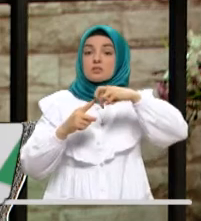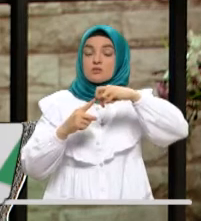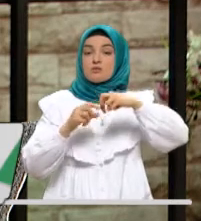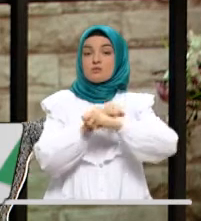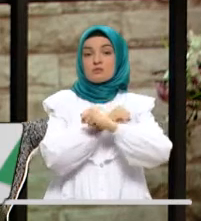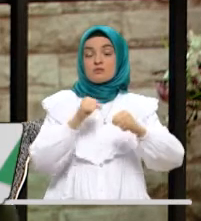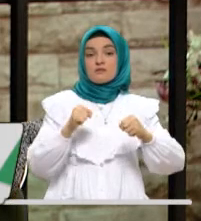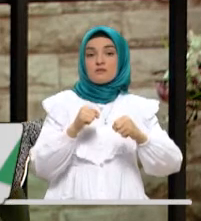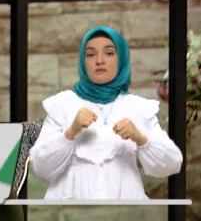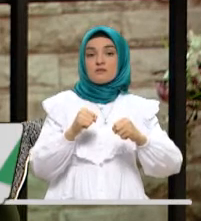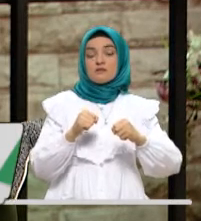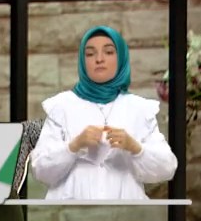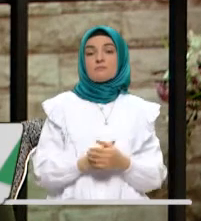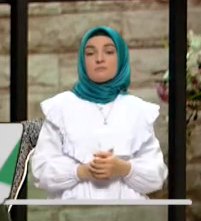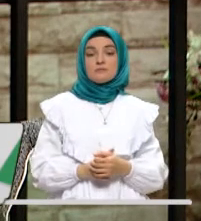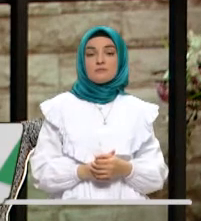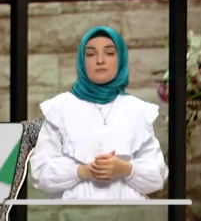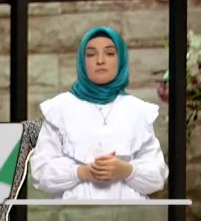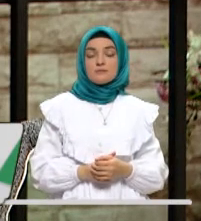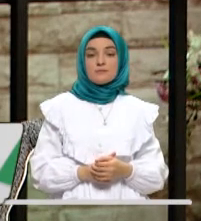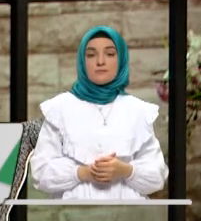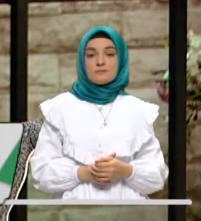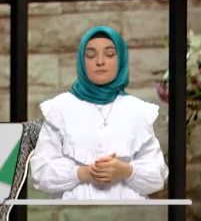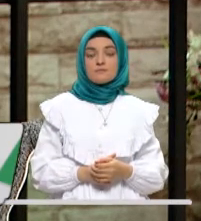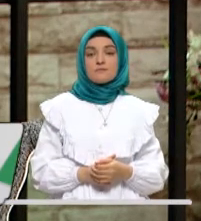kullanmayalım değil mi? Kullanmayalım ama şöyle mesela